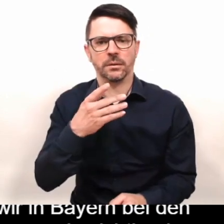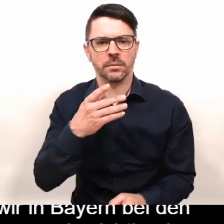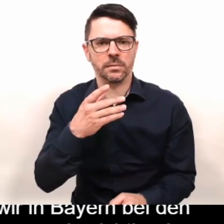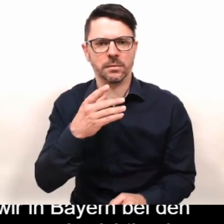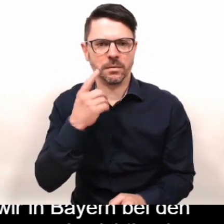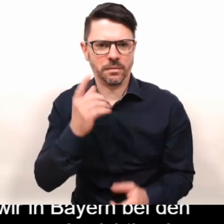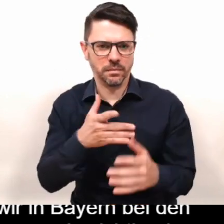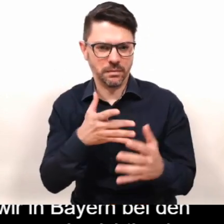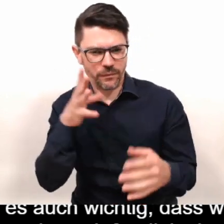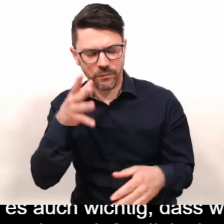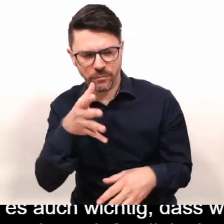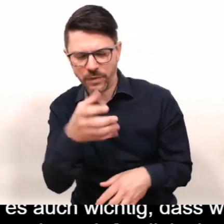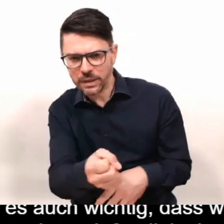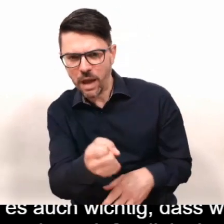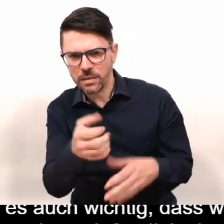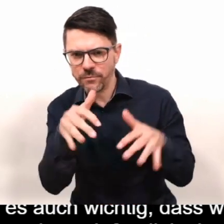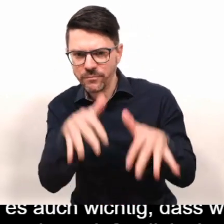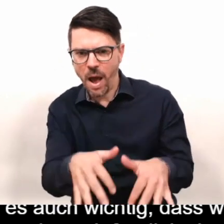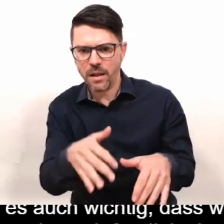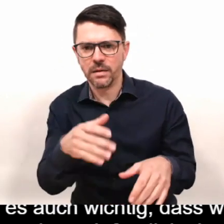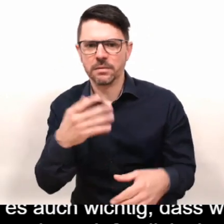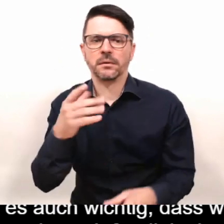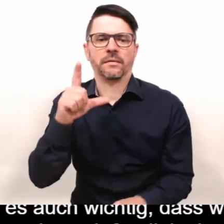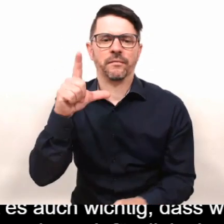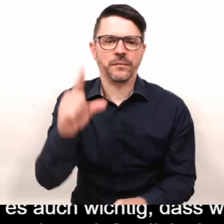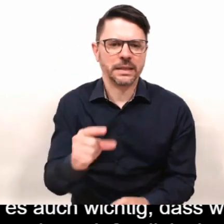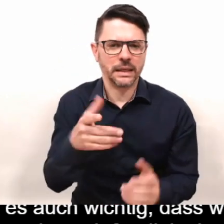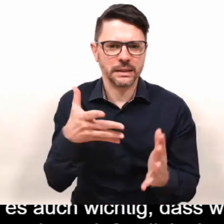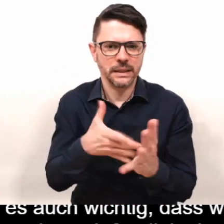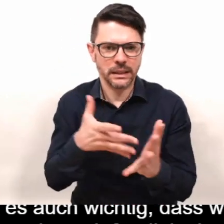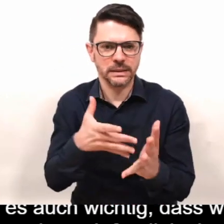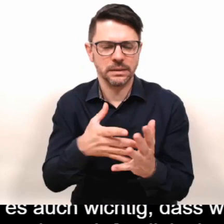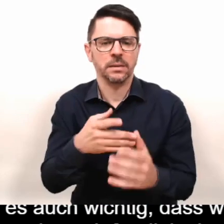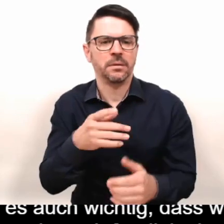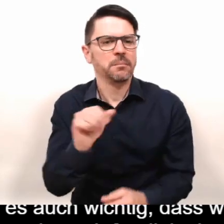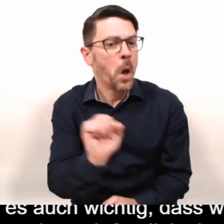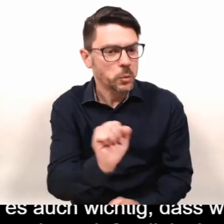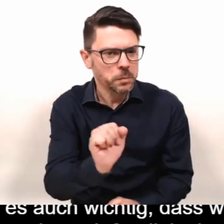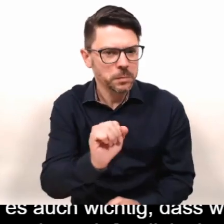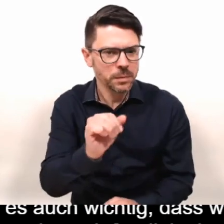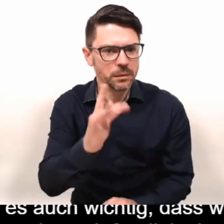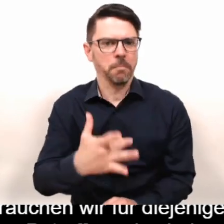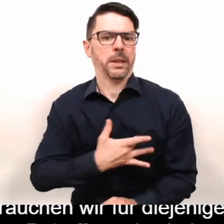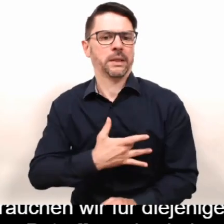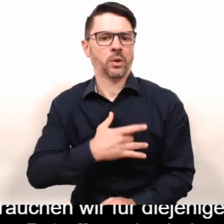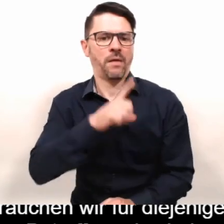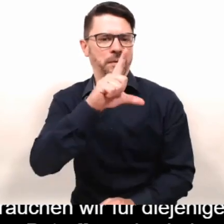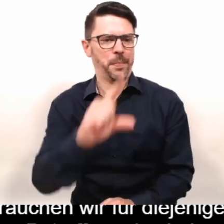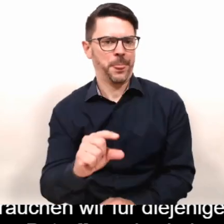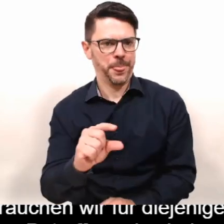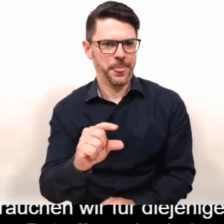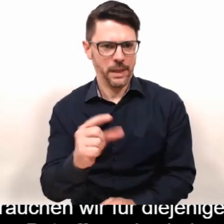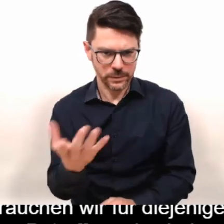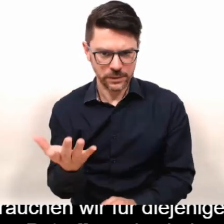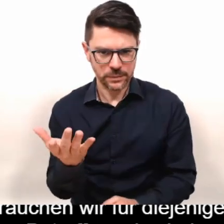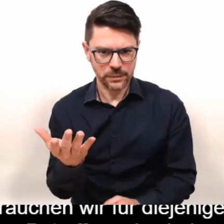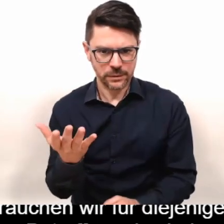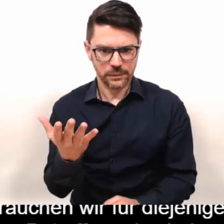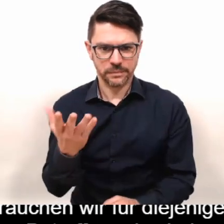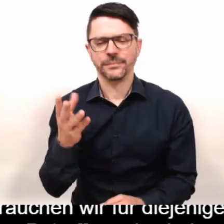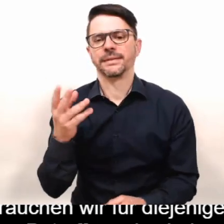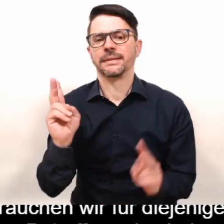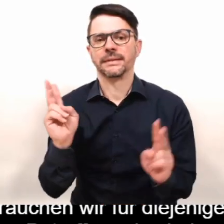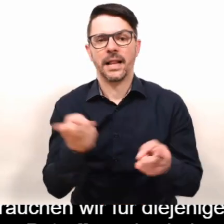Und gleichzeitig ist es, glaube ich, ganz wichtig, dass wir jetzt aber auch genau immer schauen, wo ist der Bedarf? Das ist da, wo ich symptomatisch bin, wo